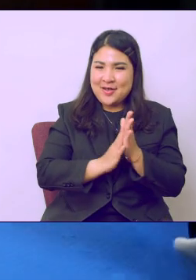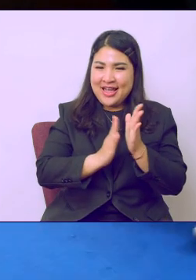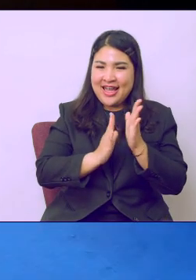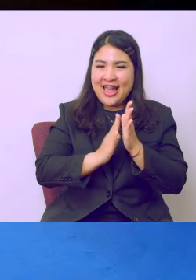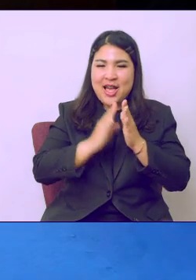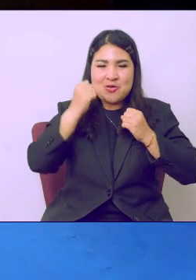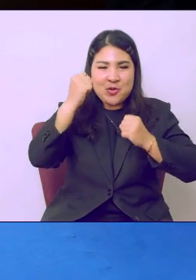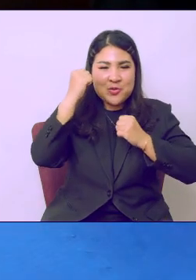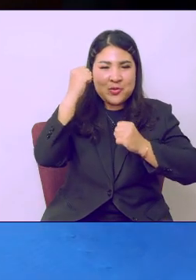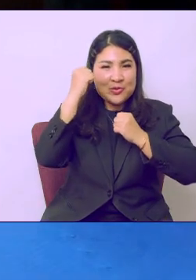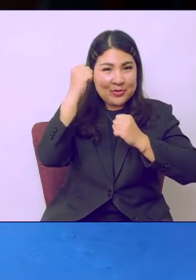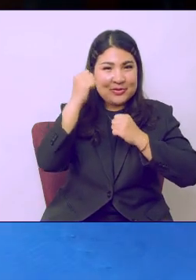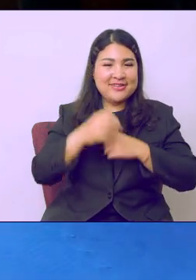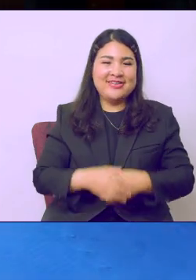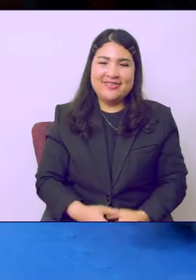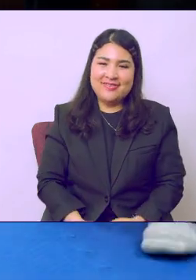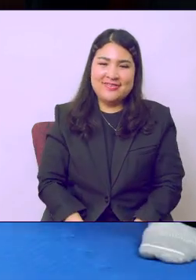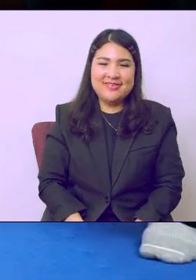สู้ๆๆ